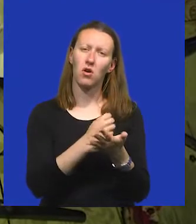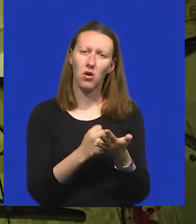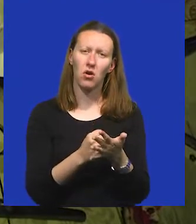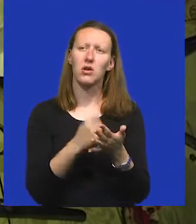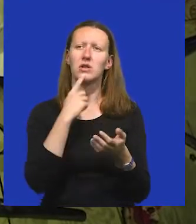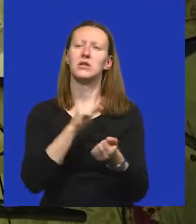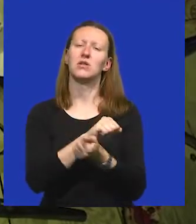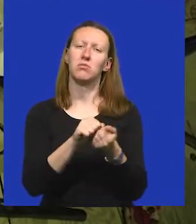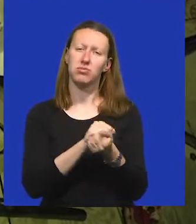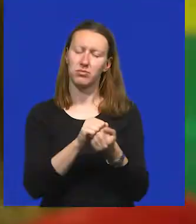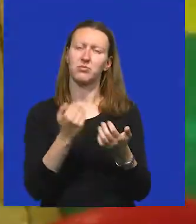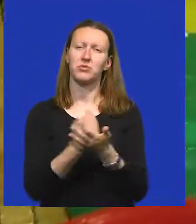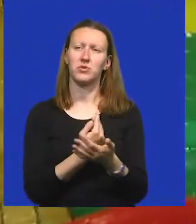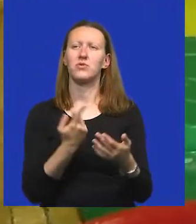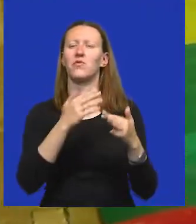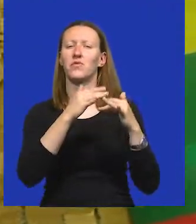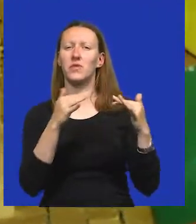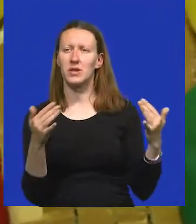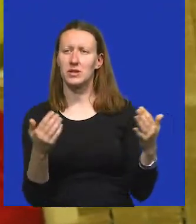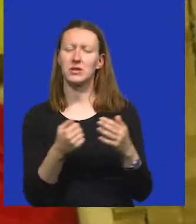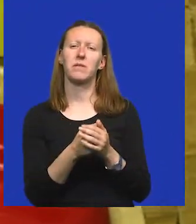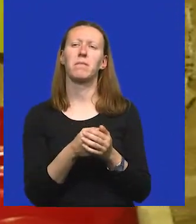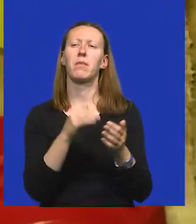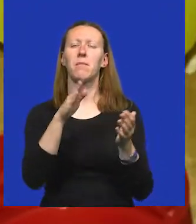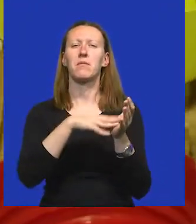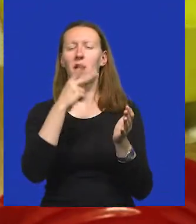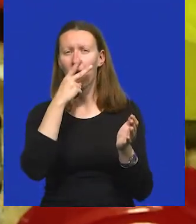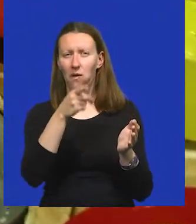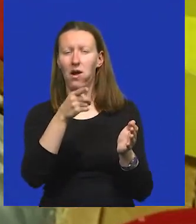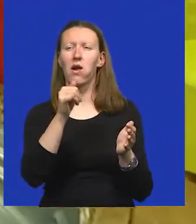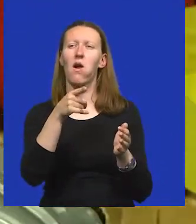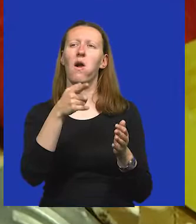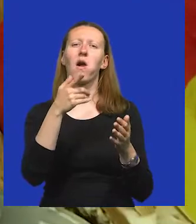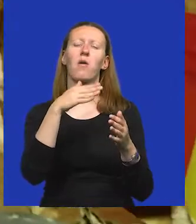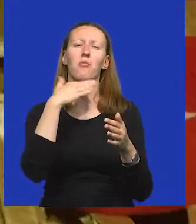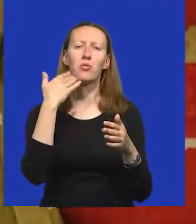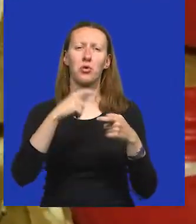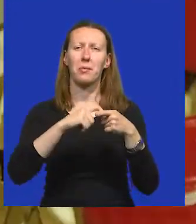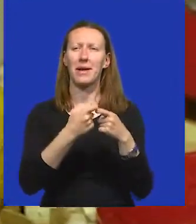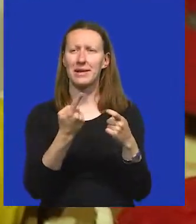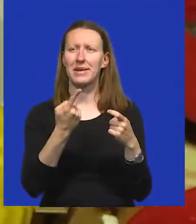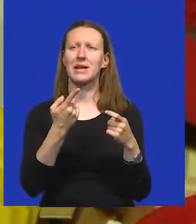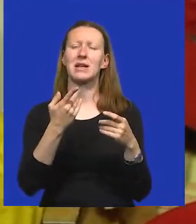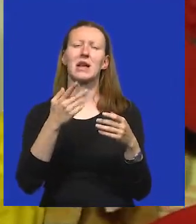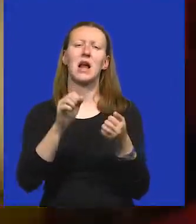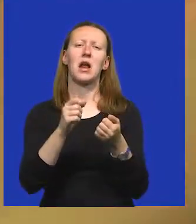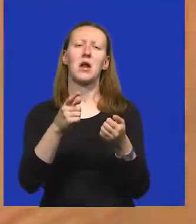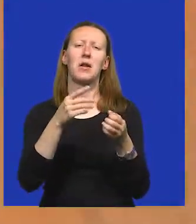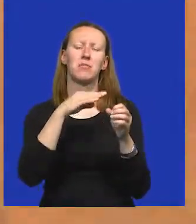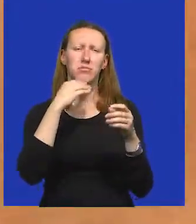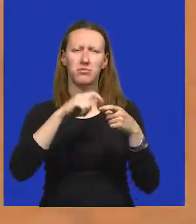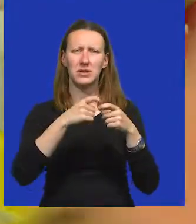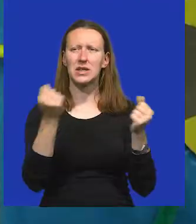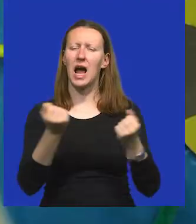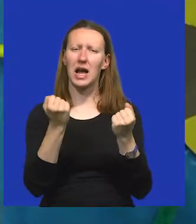riutilizzarli oppure a riciclarli in diversi modi. Avete visto che adoperiamo molto materiale di consumo, di